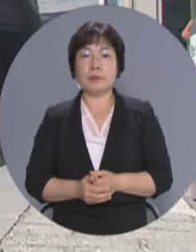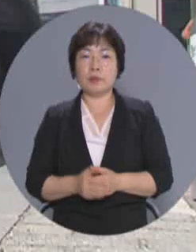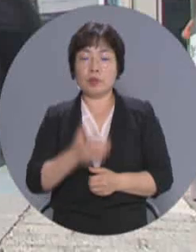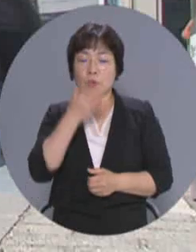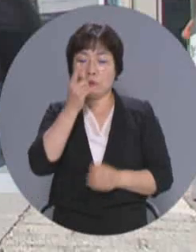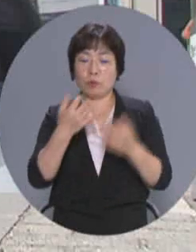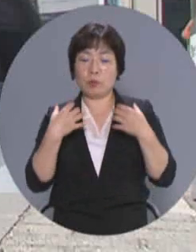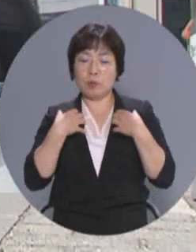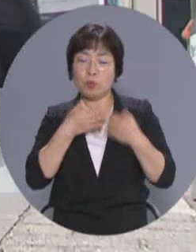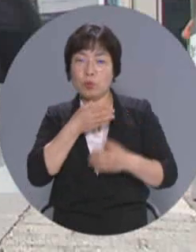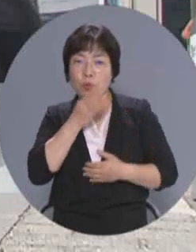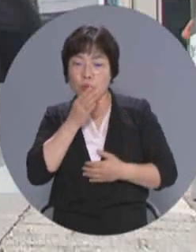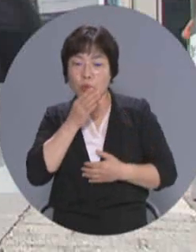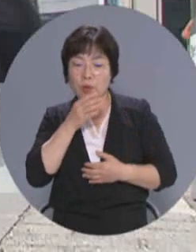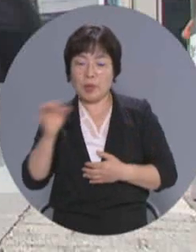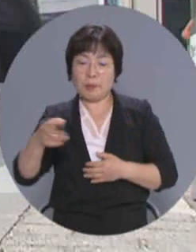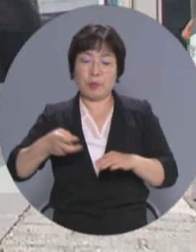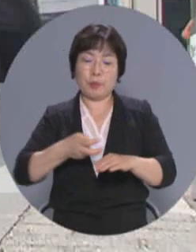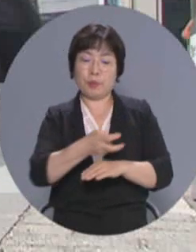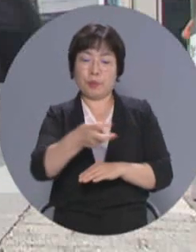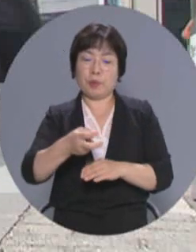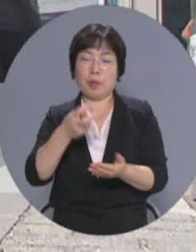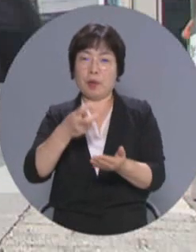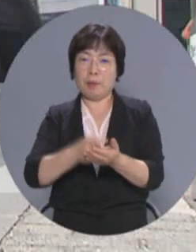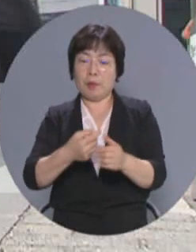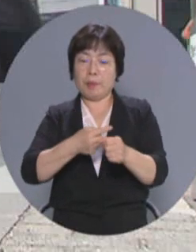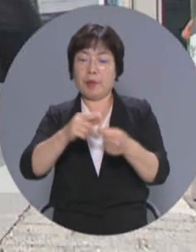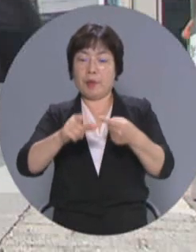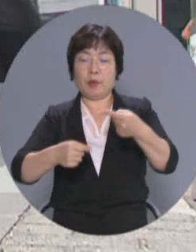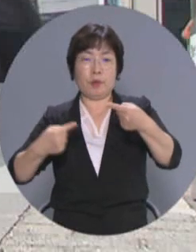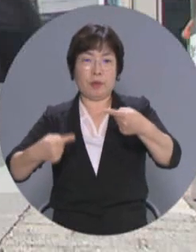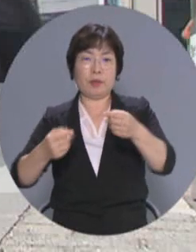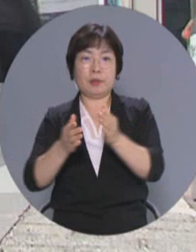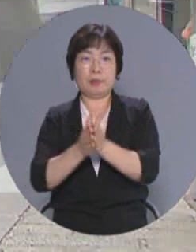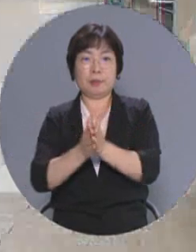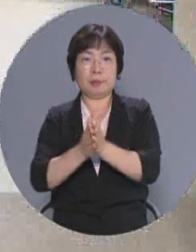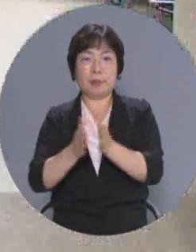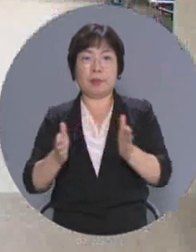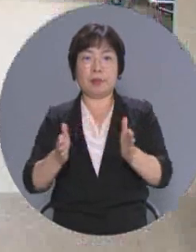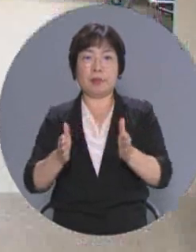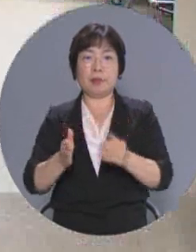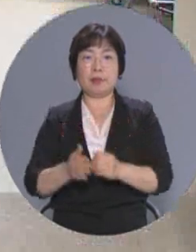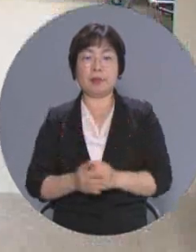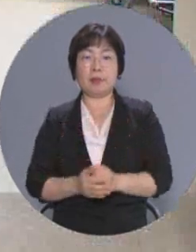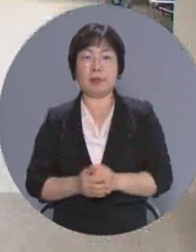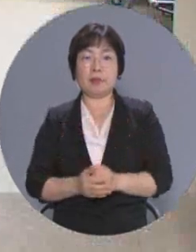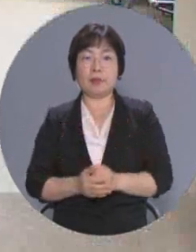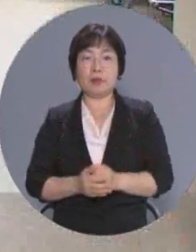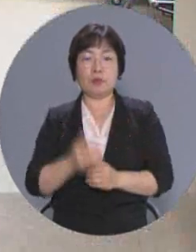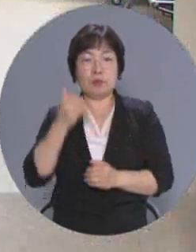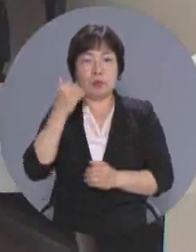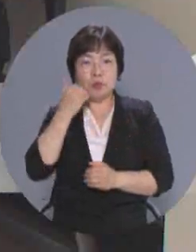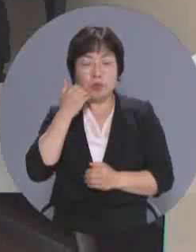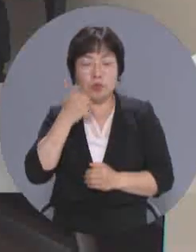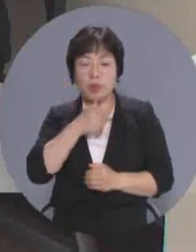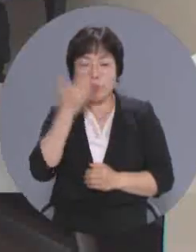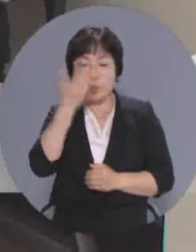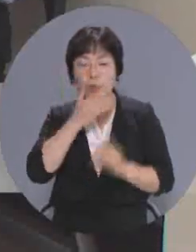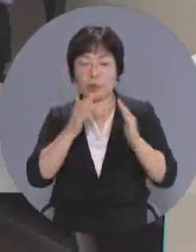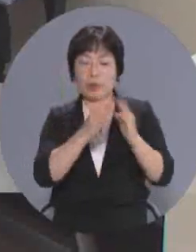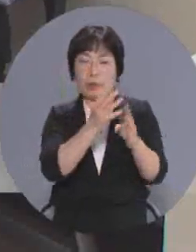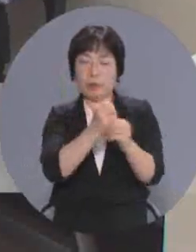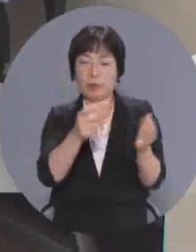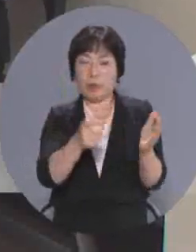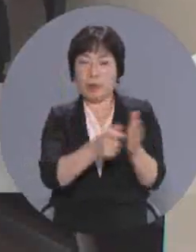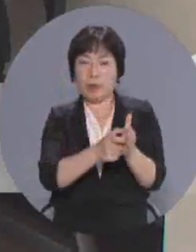여수시가 고령자 무료 신내 버스 탑승 제도를 내년 1월 1일부터 시행합니다 적용 대상은 여수시의 주소를 둔